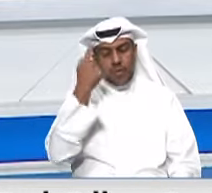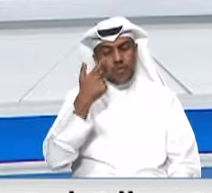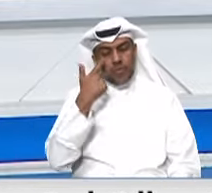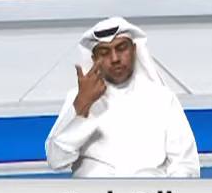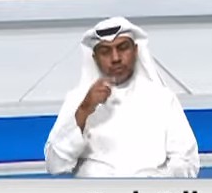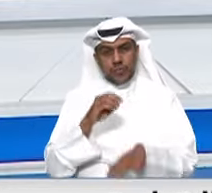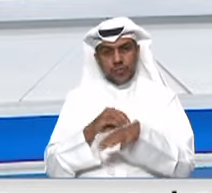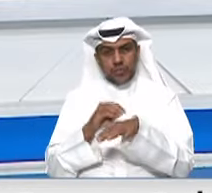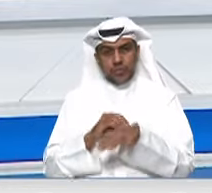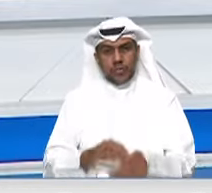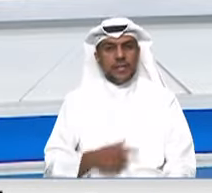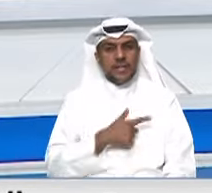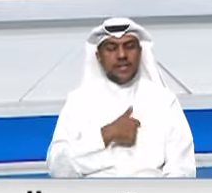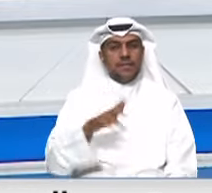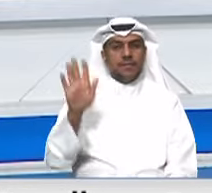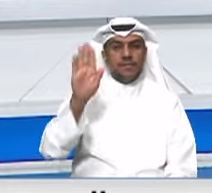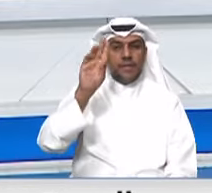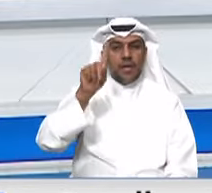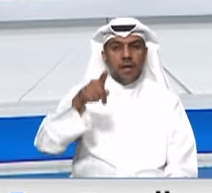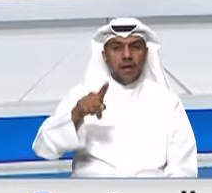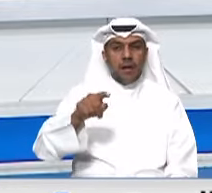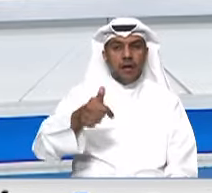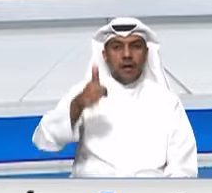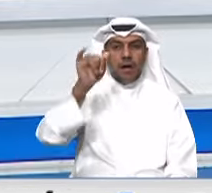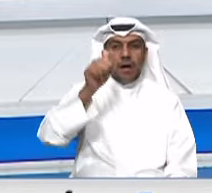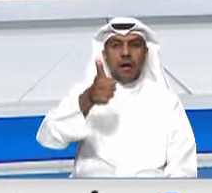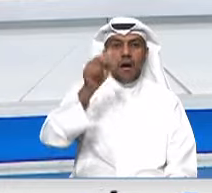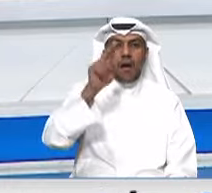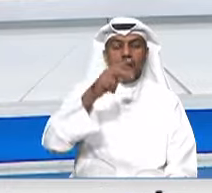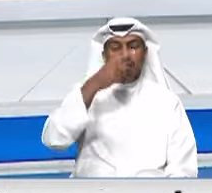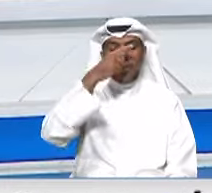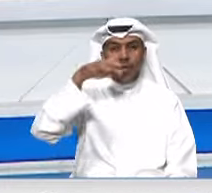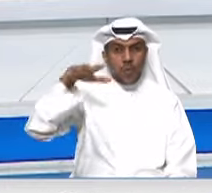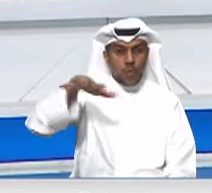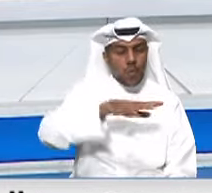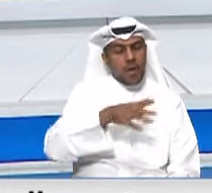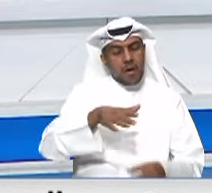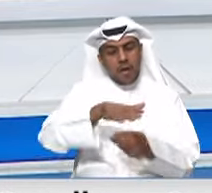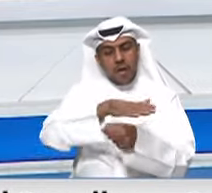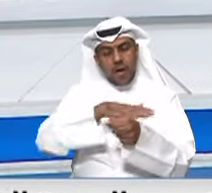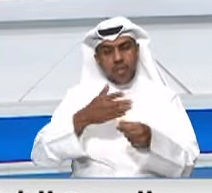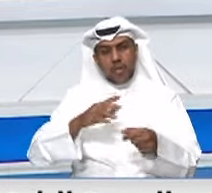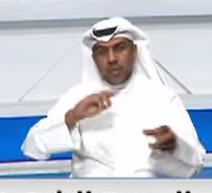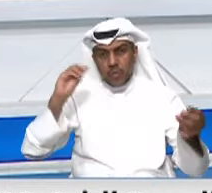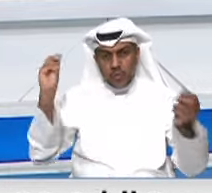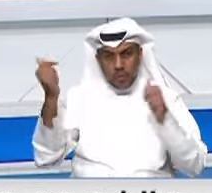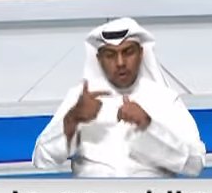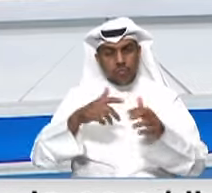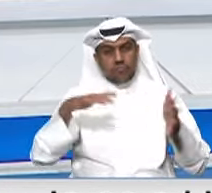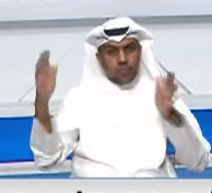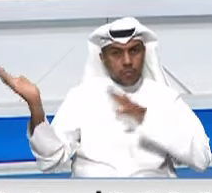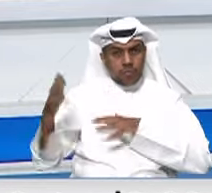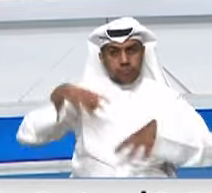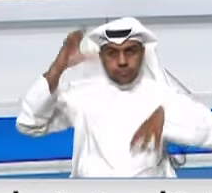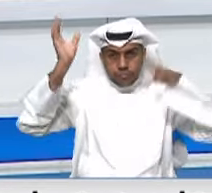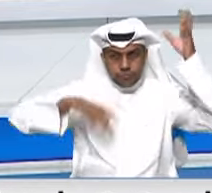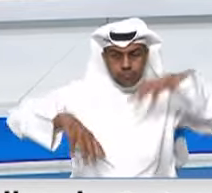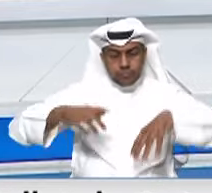عادة السرايات تكون محدودة على مناطق معينة تؤدي إلى إثارة الغبار وأمطار قد تكون غزيرة،